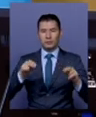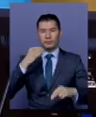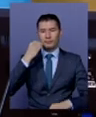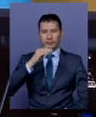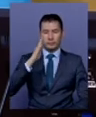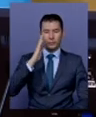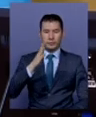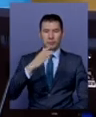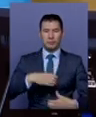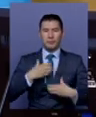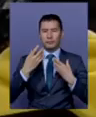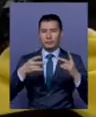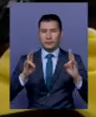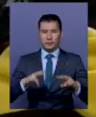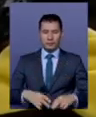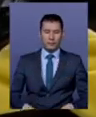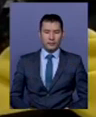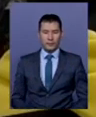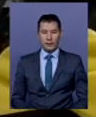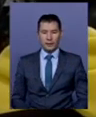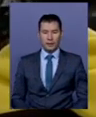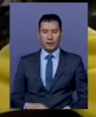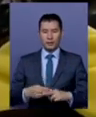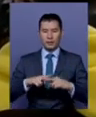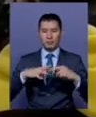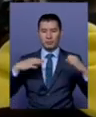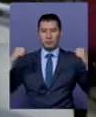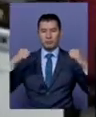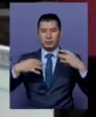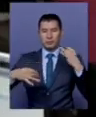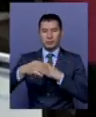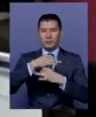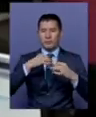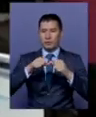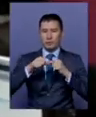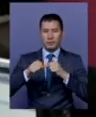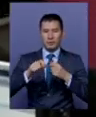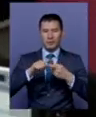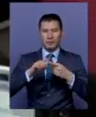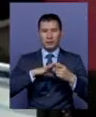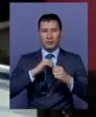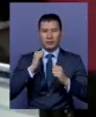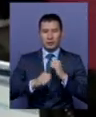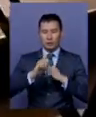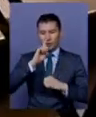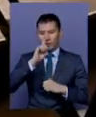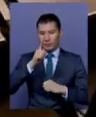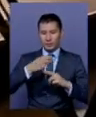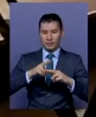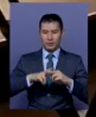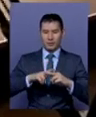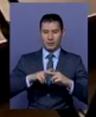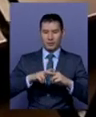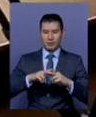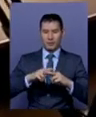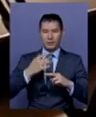басқармасына тиісті тапсырмалар беремін. Биылғы тамыз кеңесі ерекше форматта өтті. Пандемияға байланысты жыл сайынғы жиынды шегеруге болмайды.